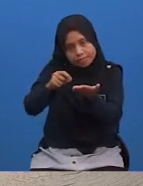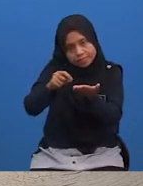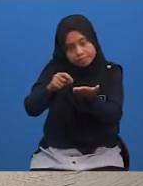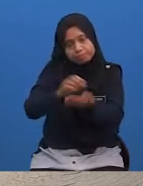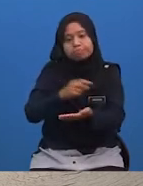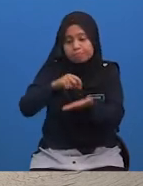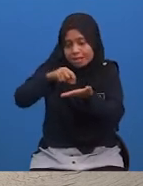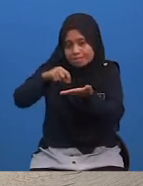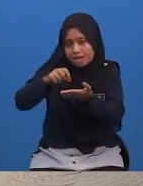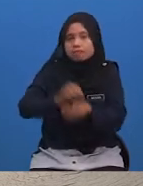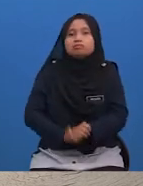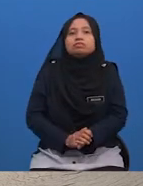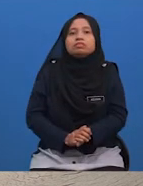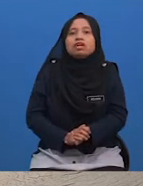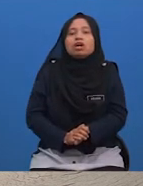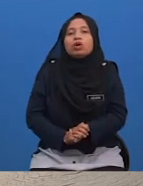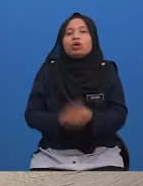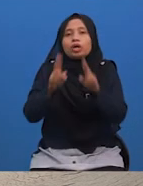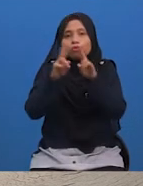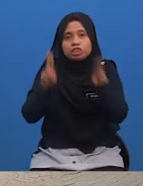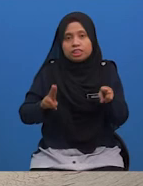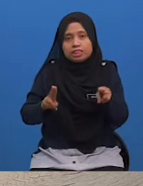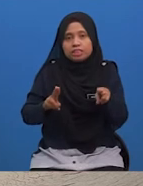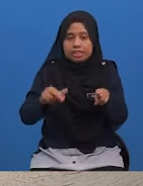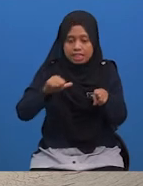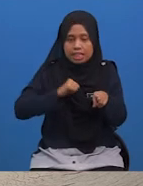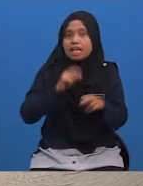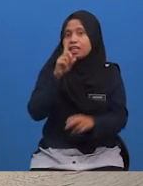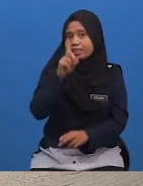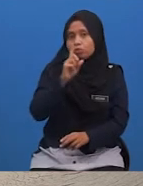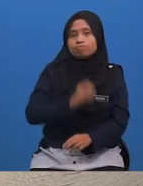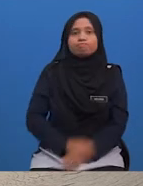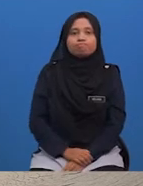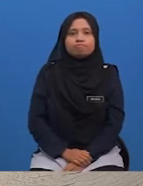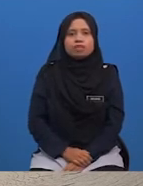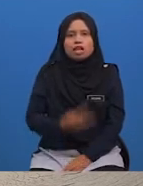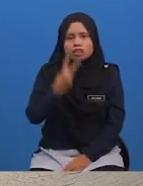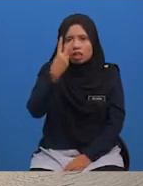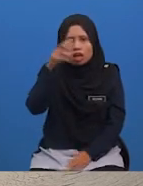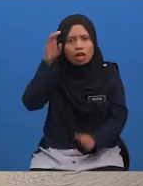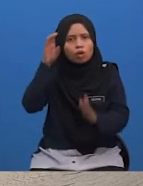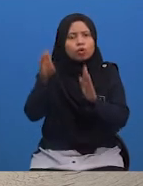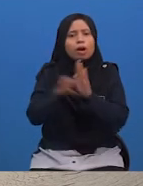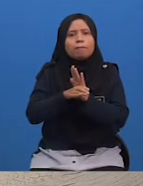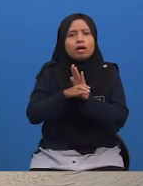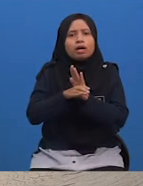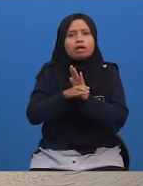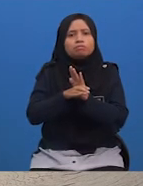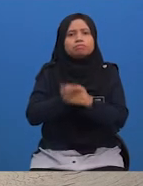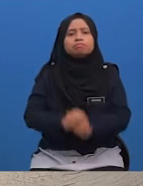pensel? Baik. Uji diri satu. Cuba perhatikan gambar ini.